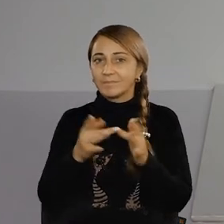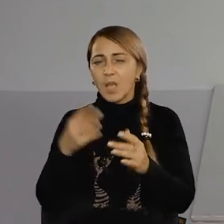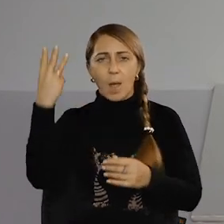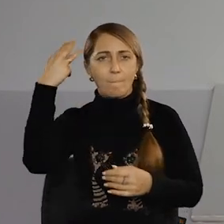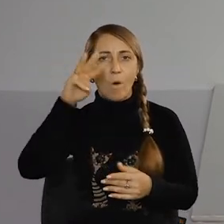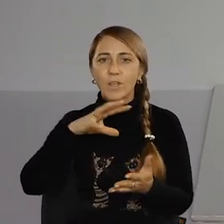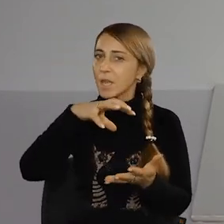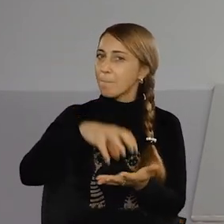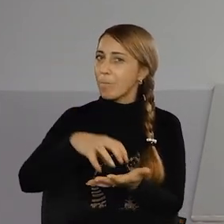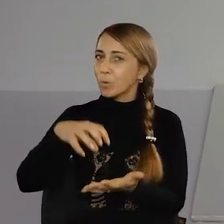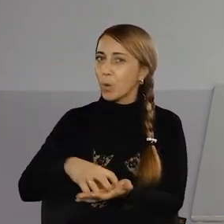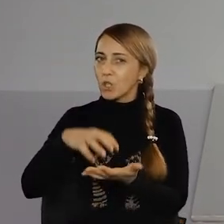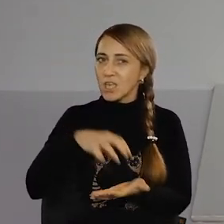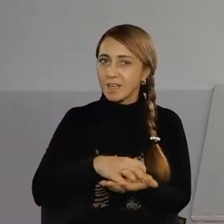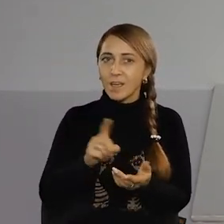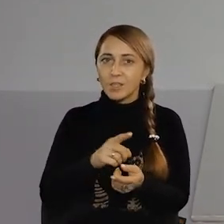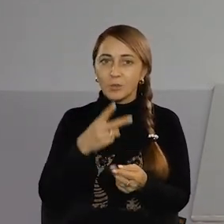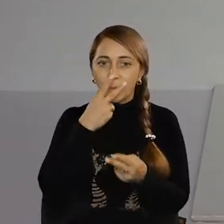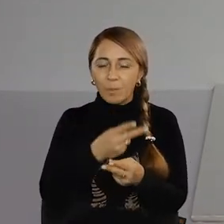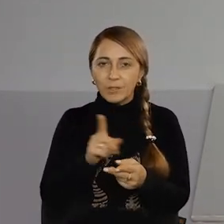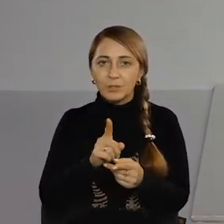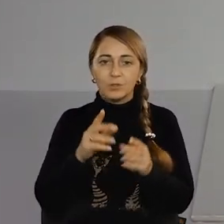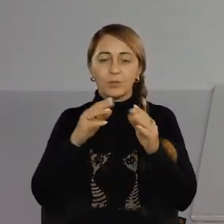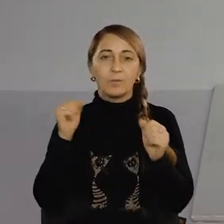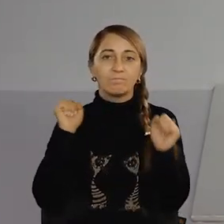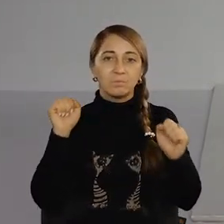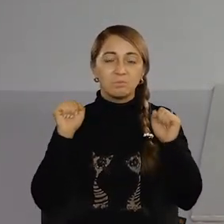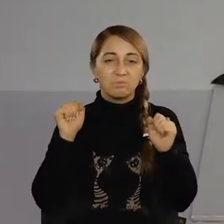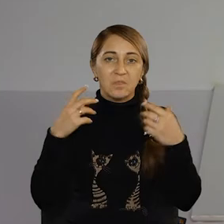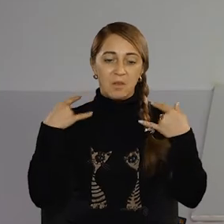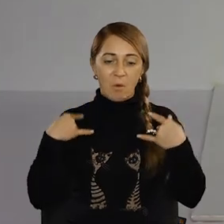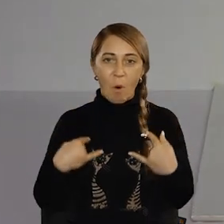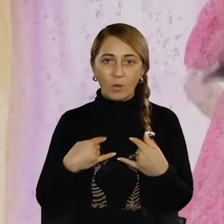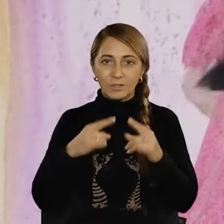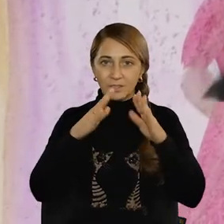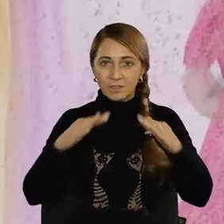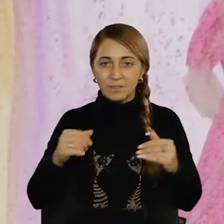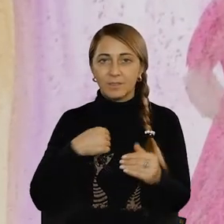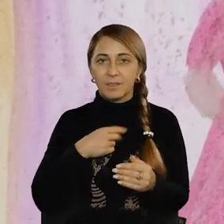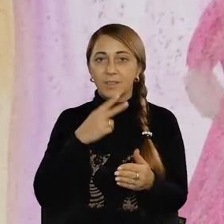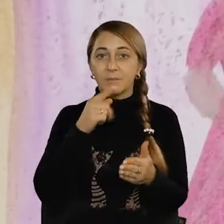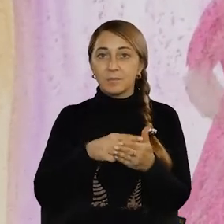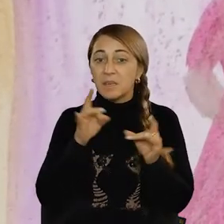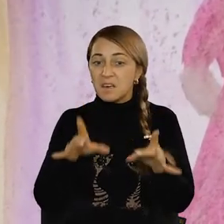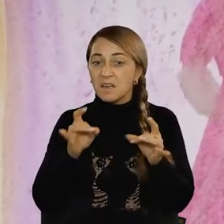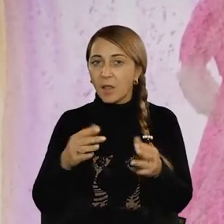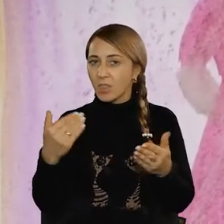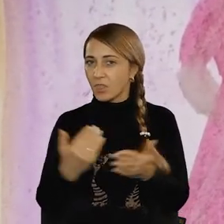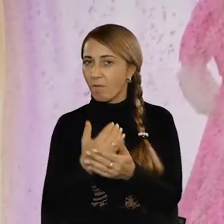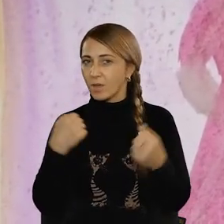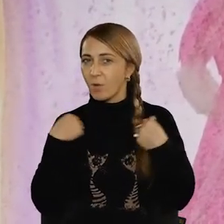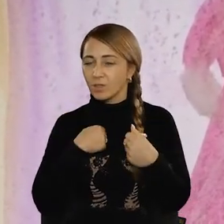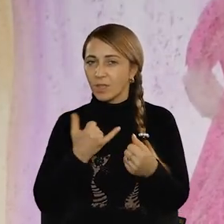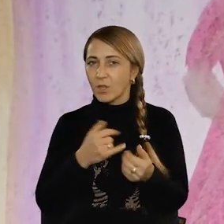«Модні булочки», щоб довідатися про табірний одяг. А наштовхнулися на рекламу нового маркету одягу. Він сьогодні у